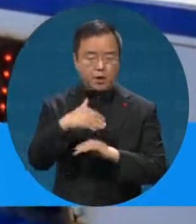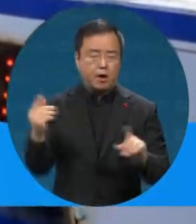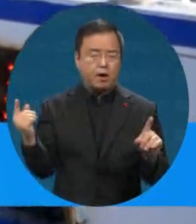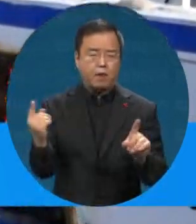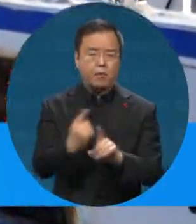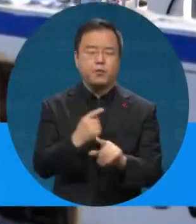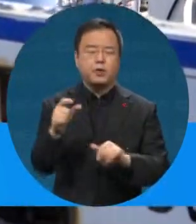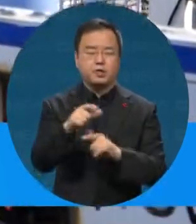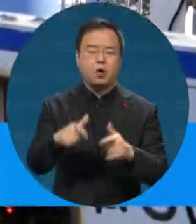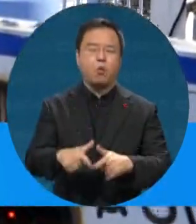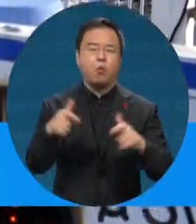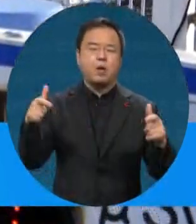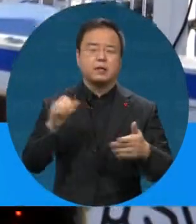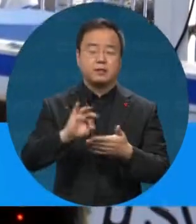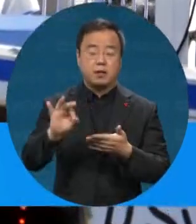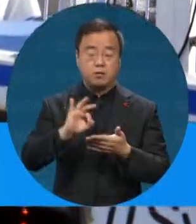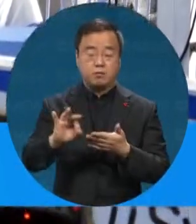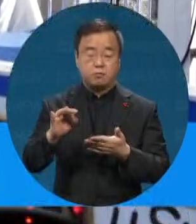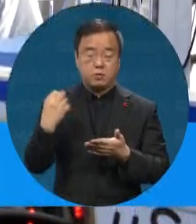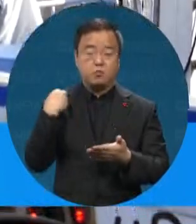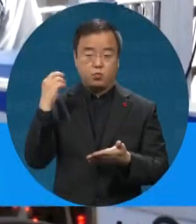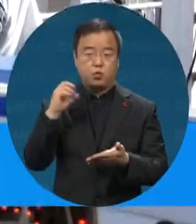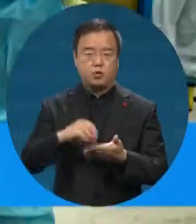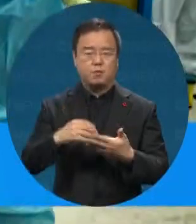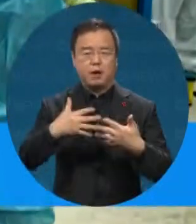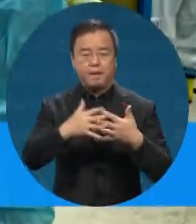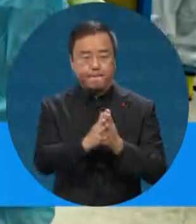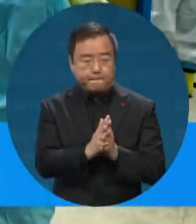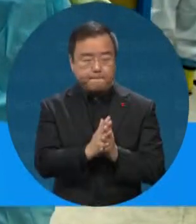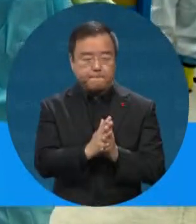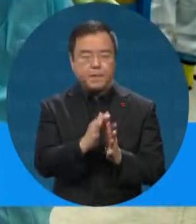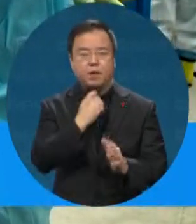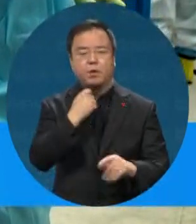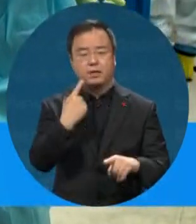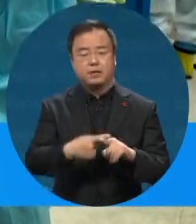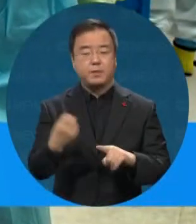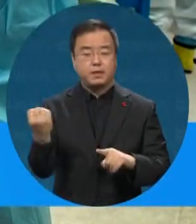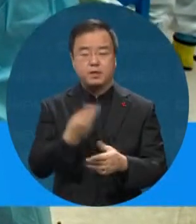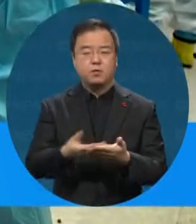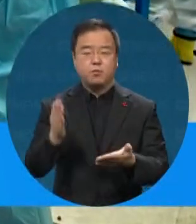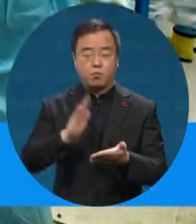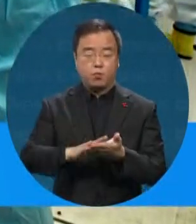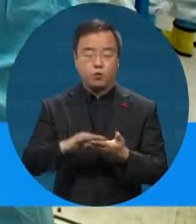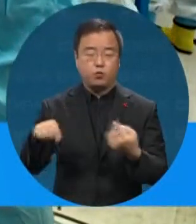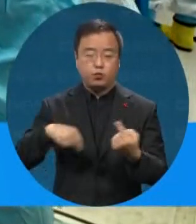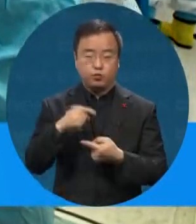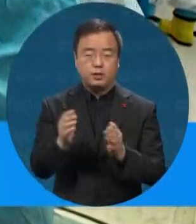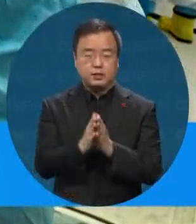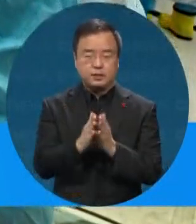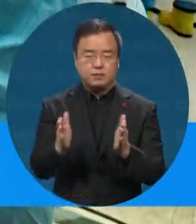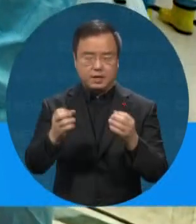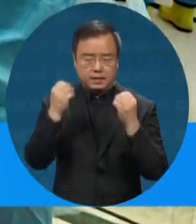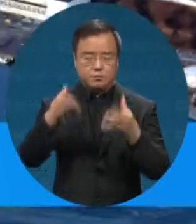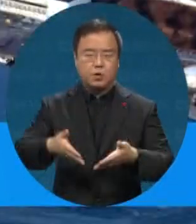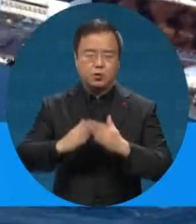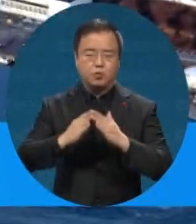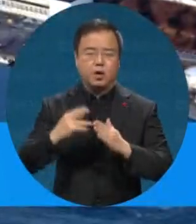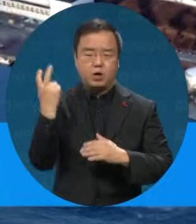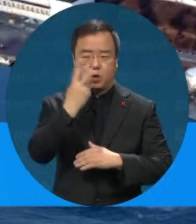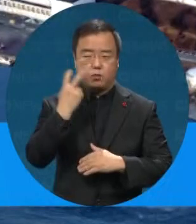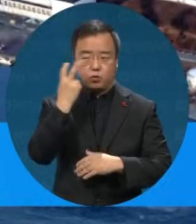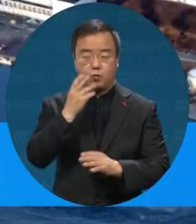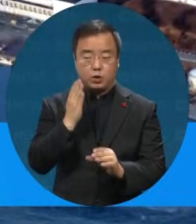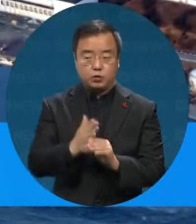방침을 확정했습니다. 이에 따라 폐로를 결정한 원전을 보수에 가동하고 원전 신설과 증설도 검토할 예정입니다.